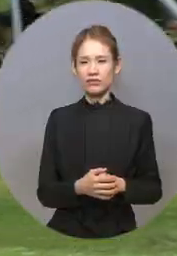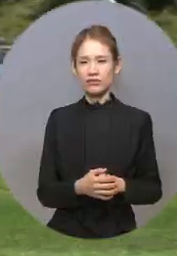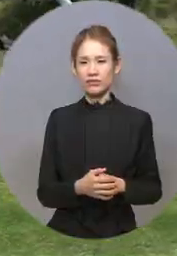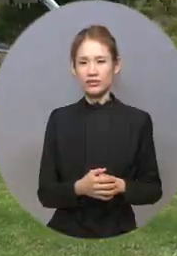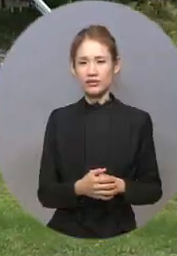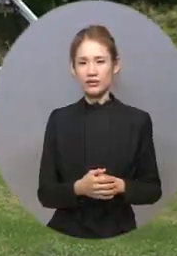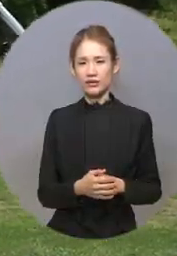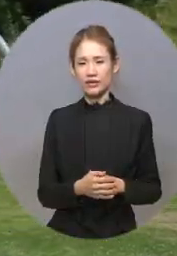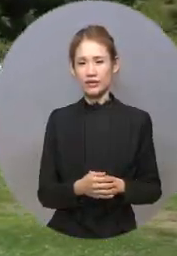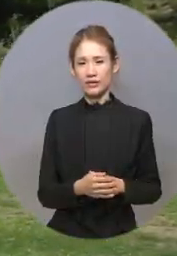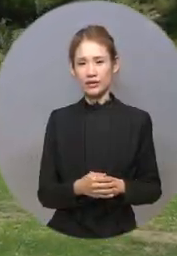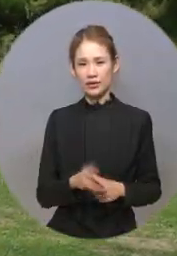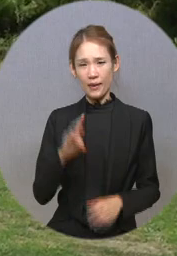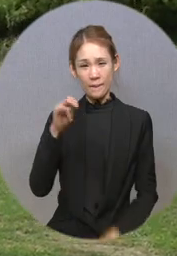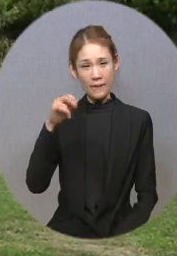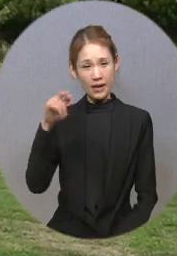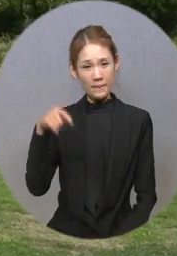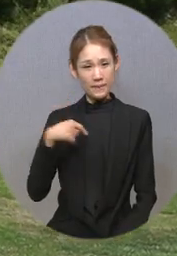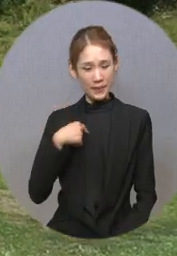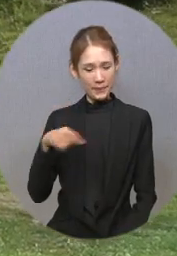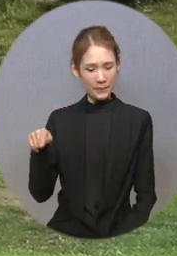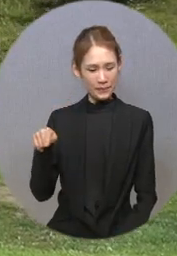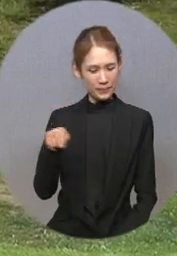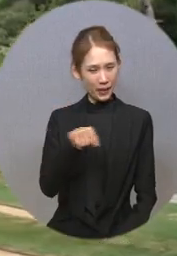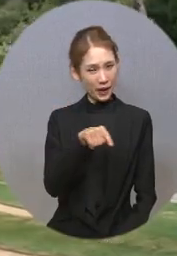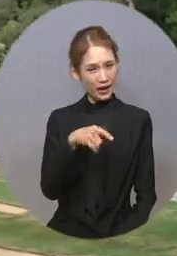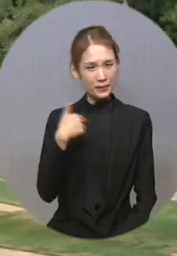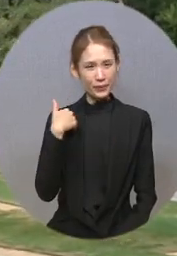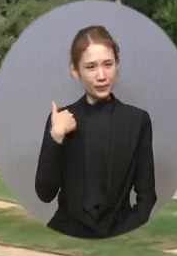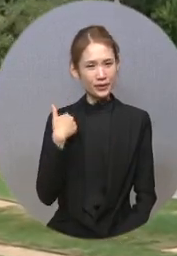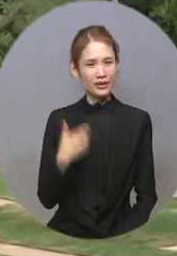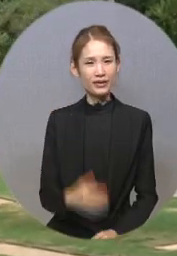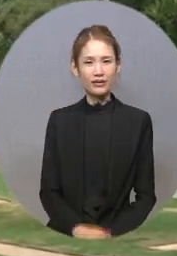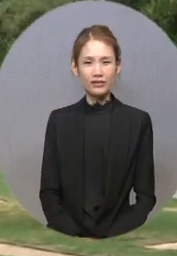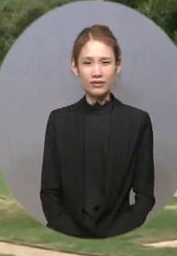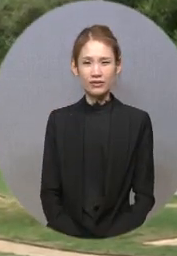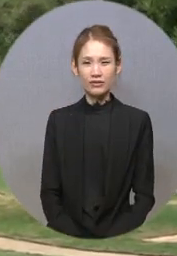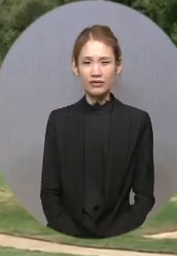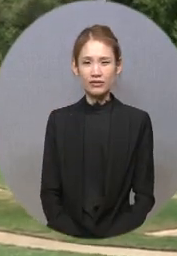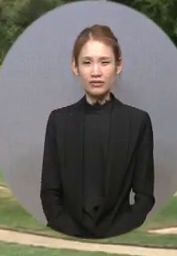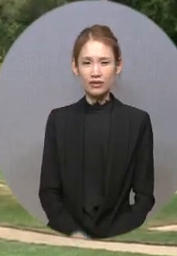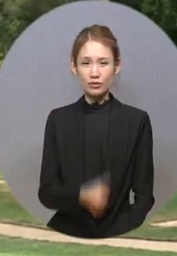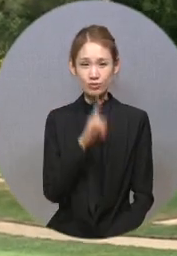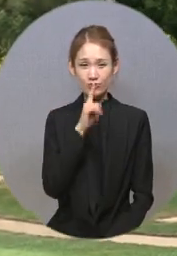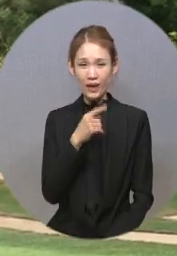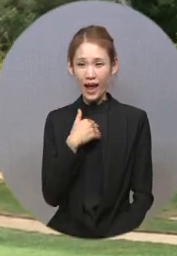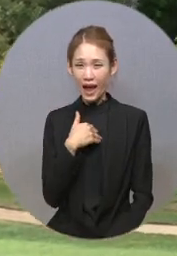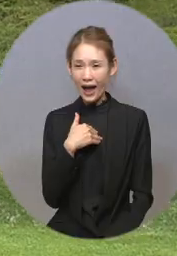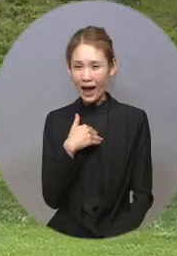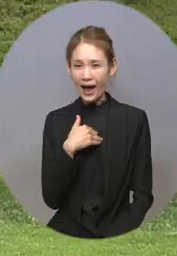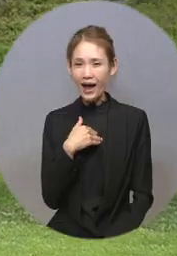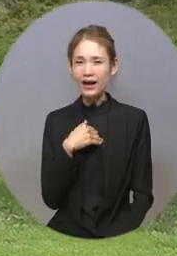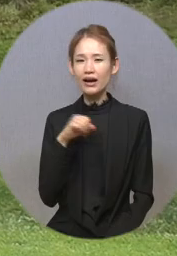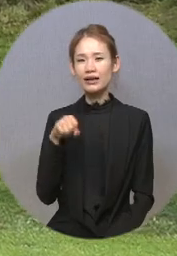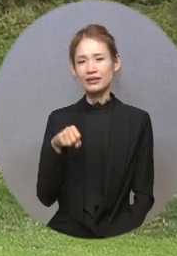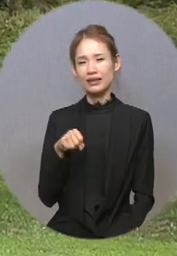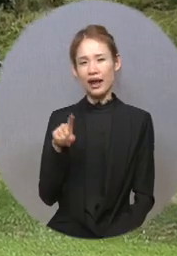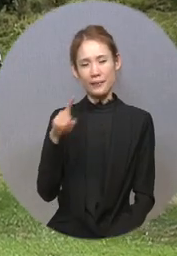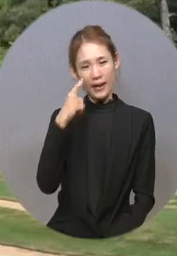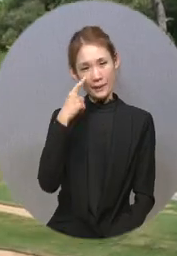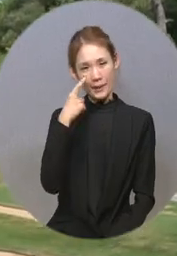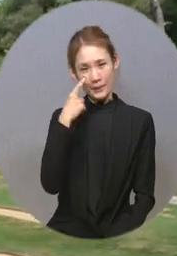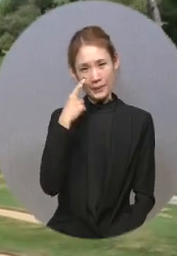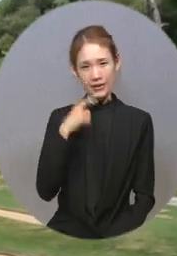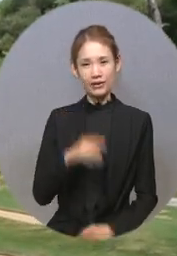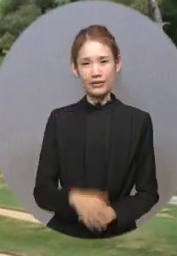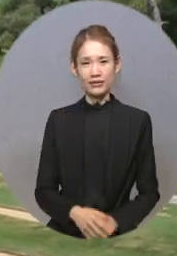이거 이게 뱀샷으로 갈 확률이 있거든? 무슨 말인지 알지? 응. 한번 쳐볼까? 응.